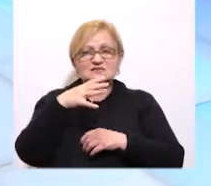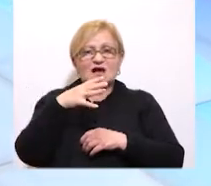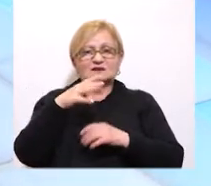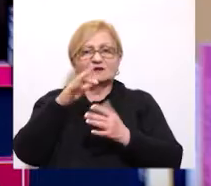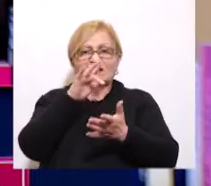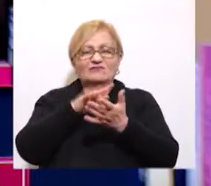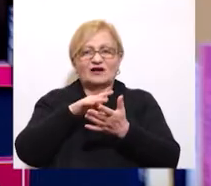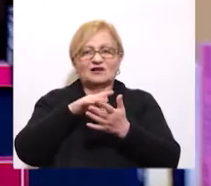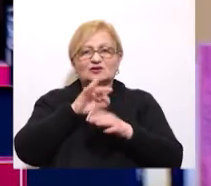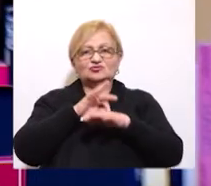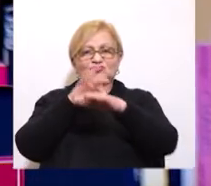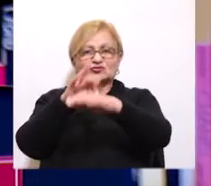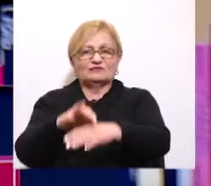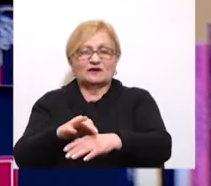შევყავართ.